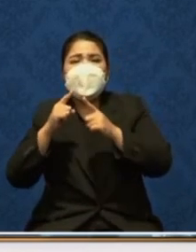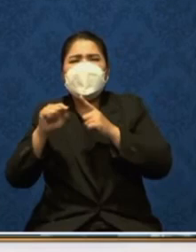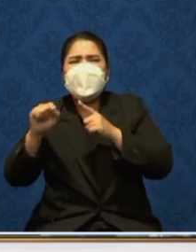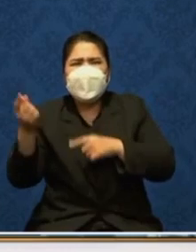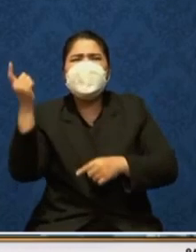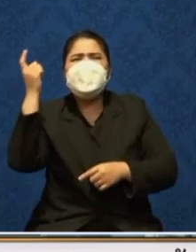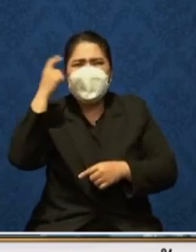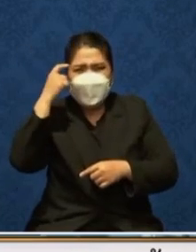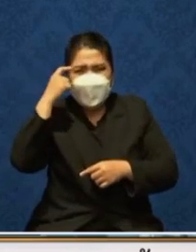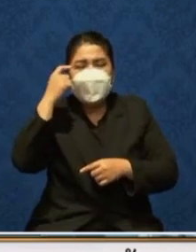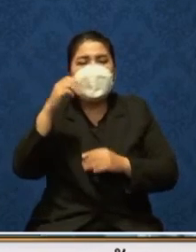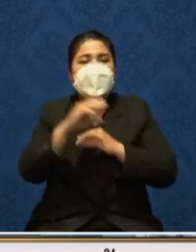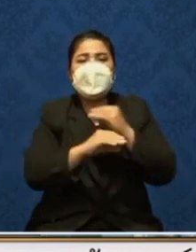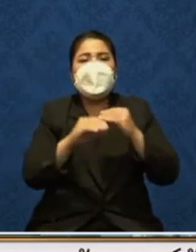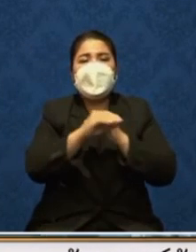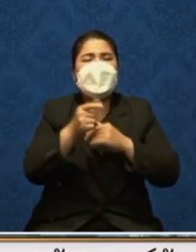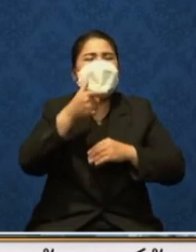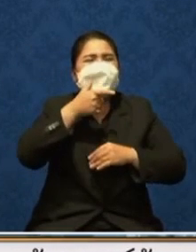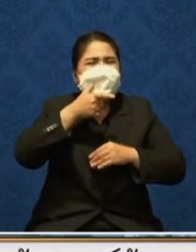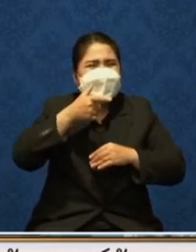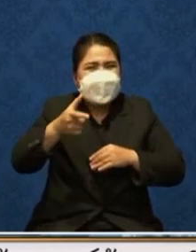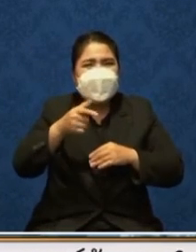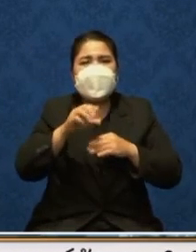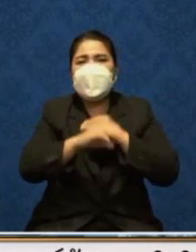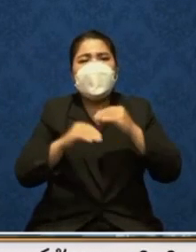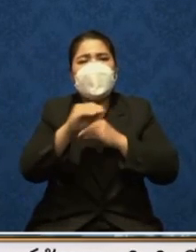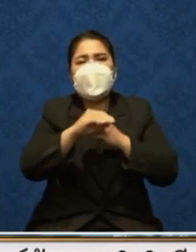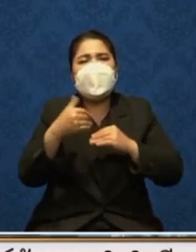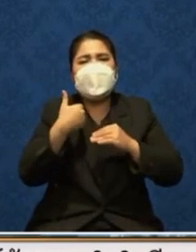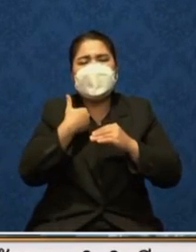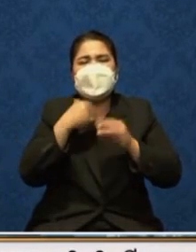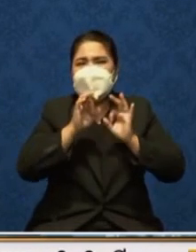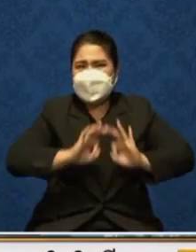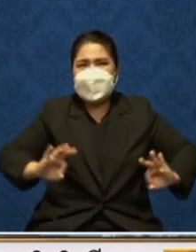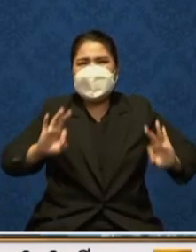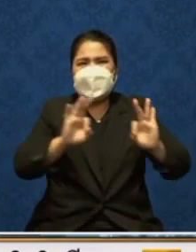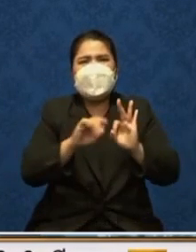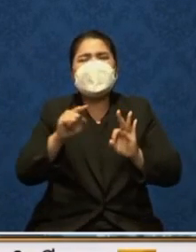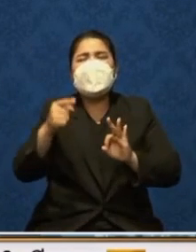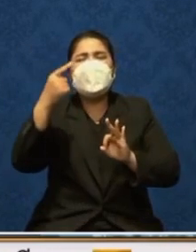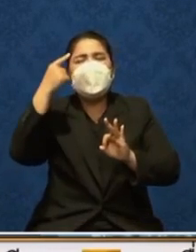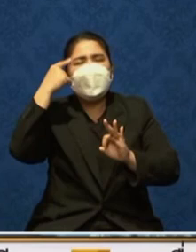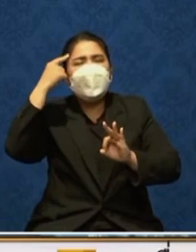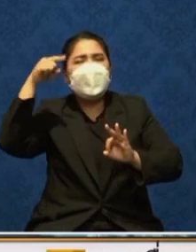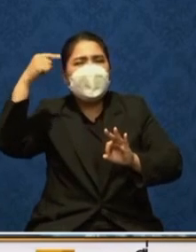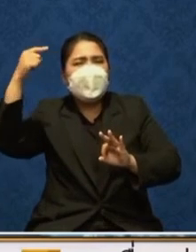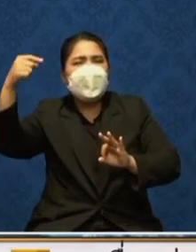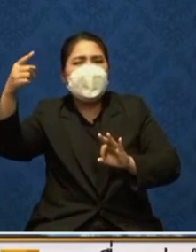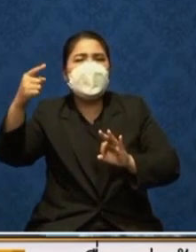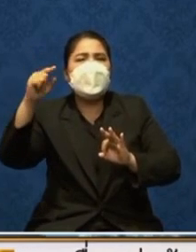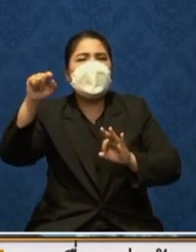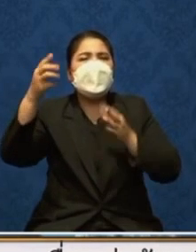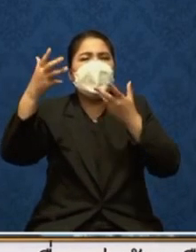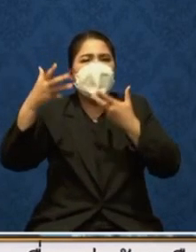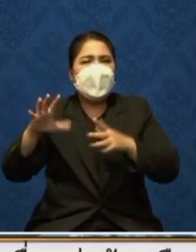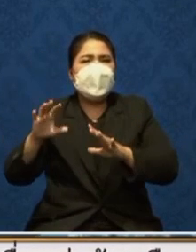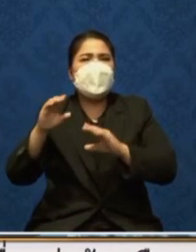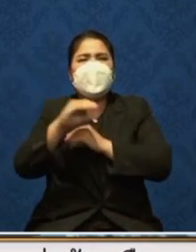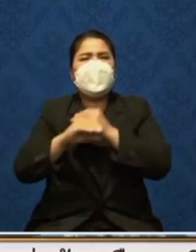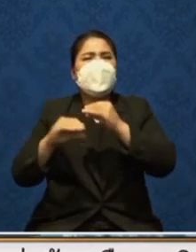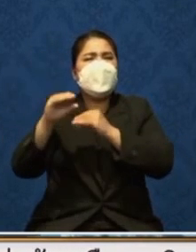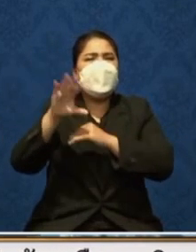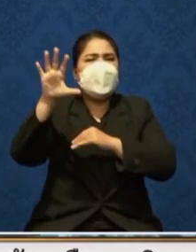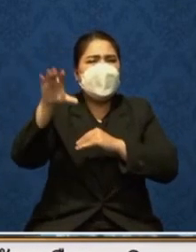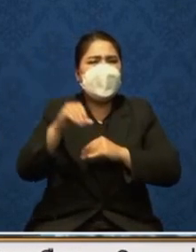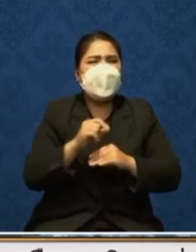ารแบบให่ๆ เลยนะนี่คอ Mega Project สำหรบ Mega Dealผมหนบวาท่านวาดฝันไปเลื่อยแตสุดท้ายท่ก็เลือกดันโครงการอะไรที่ท่าน